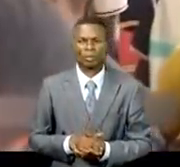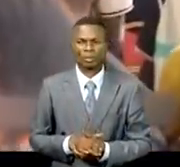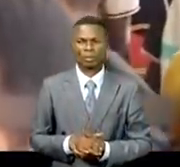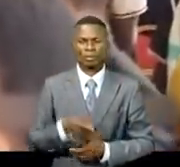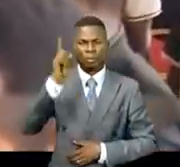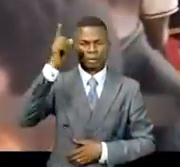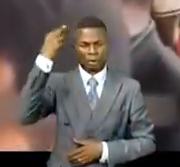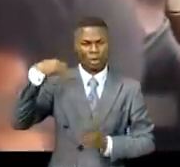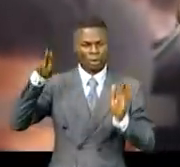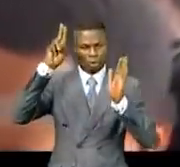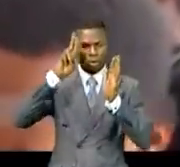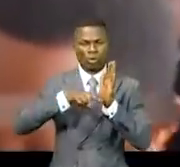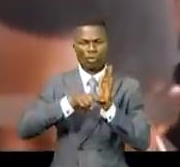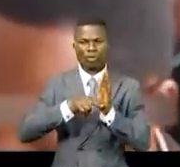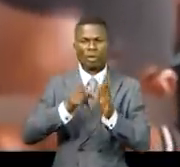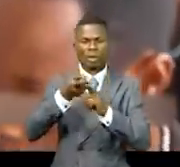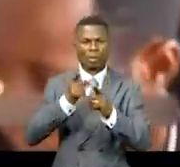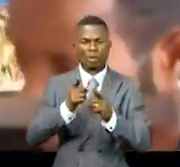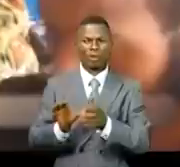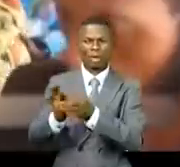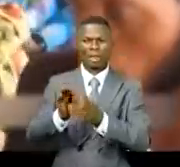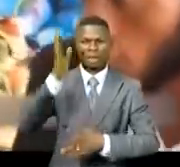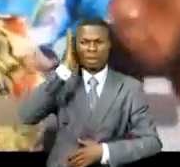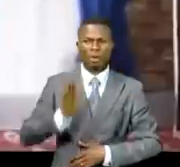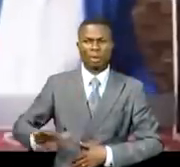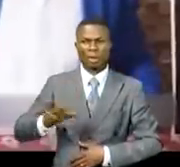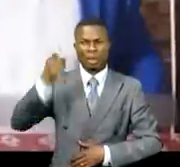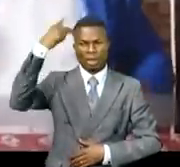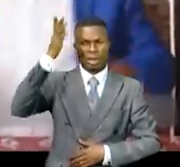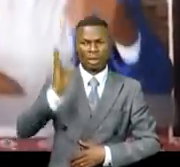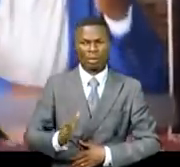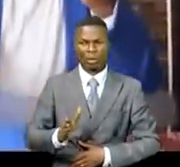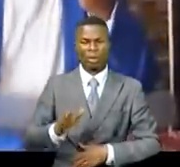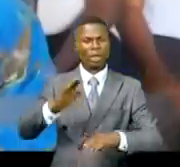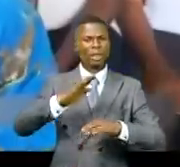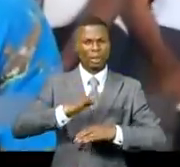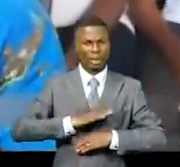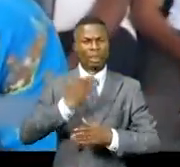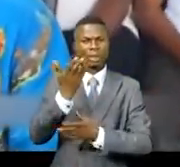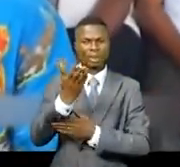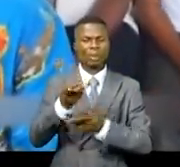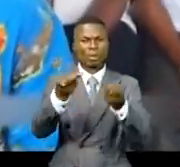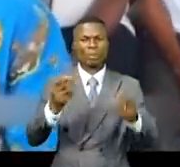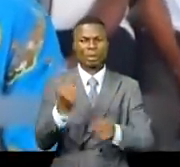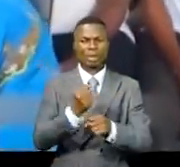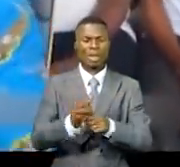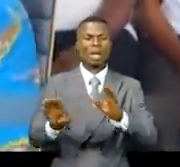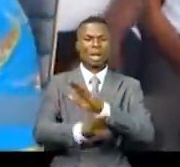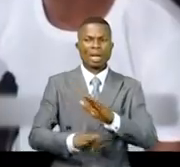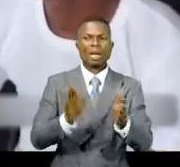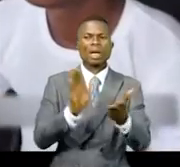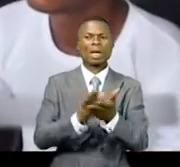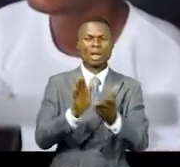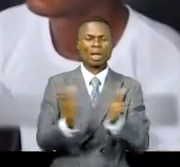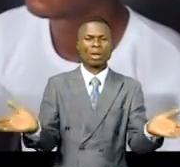premier gouvernement issu de l'Union sacrée de la nation, les politiciens éternels insatisfaits réclament des postes, mais la base applaudit